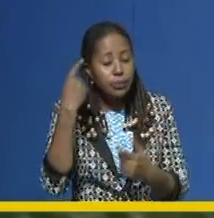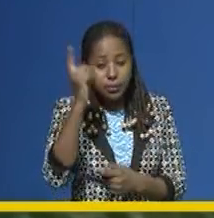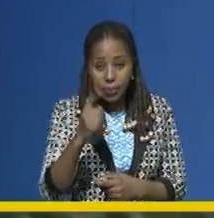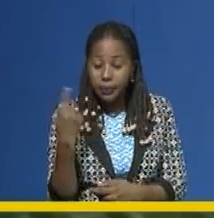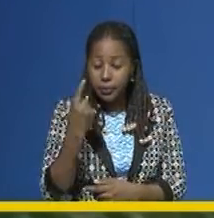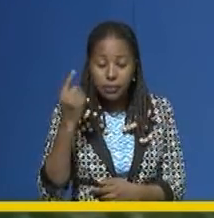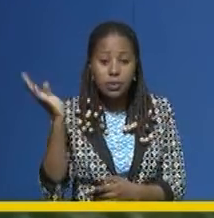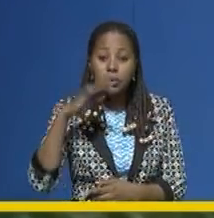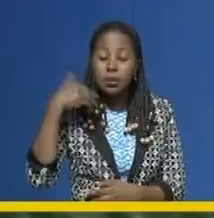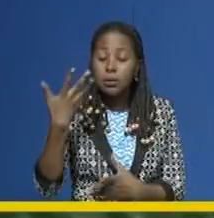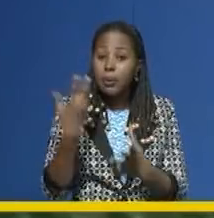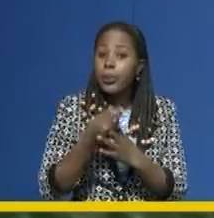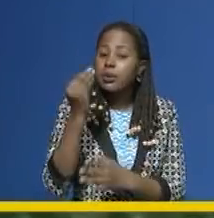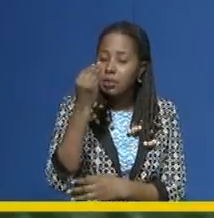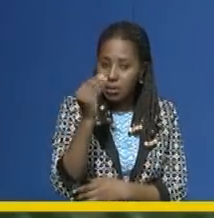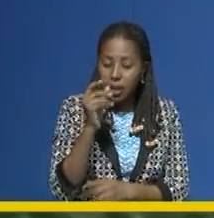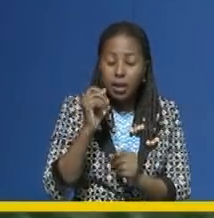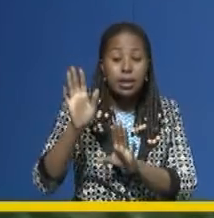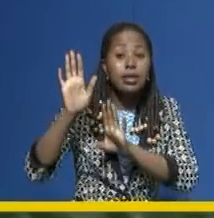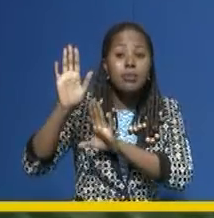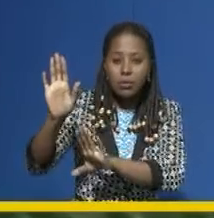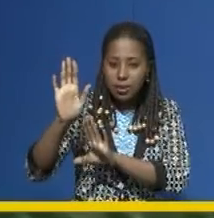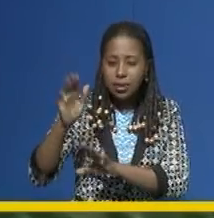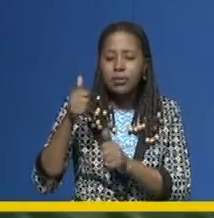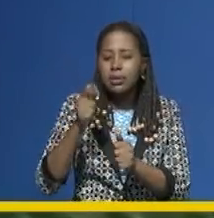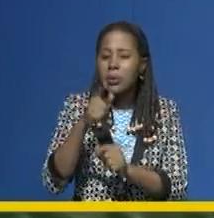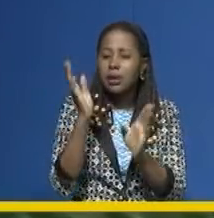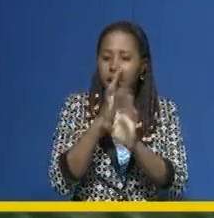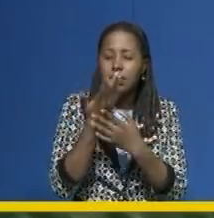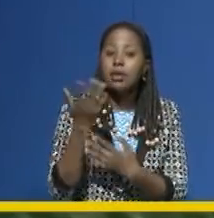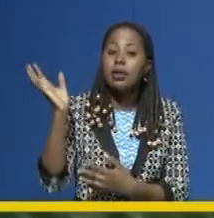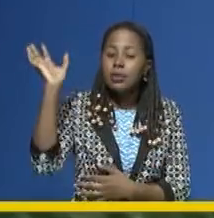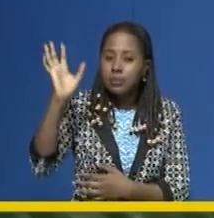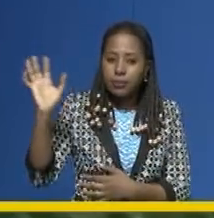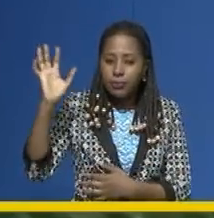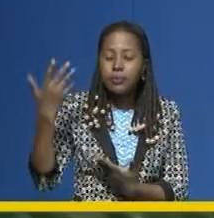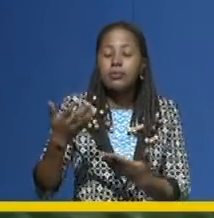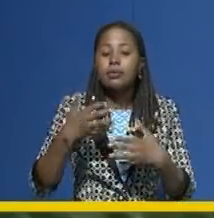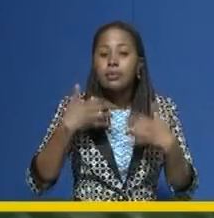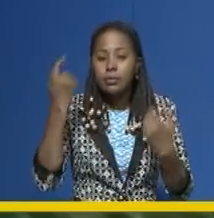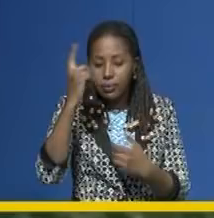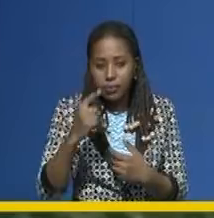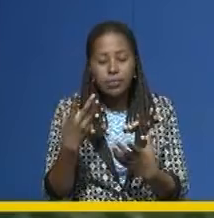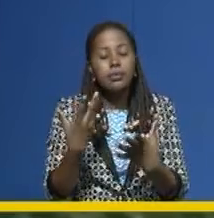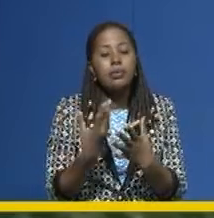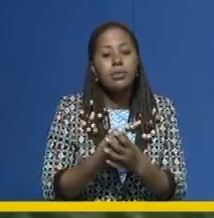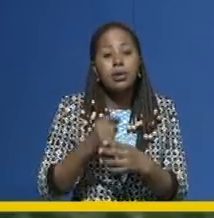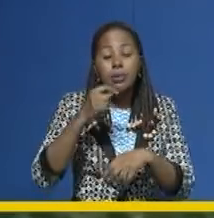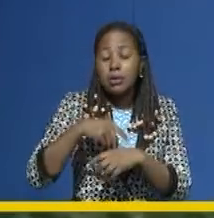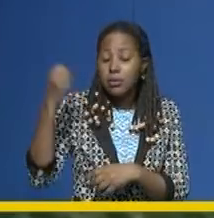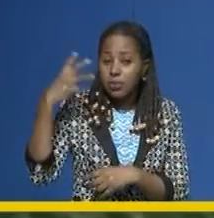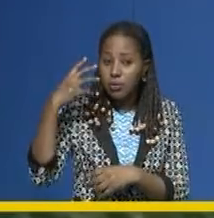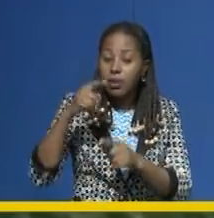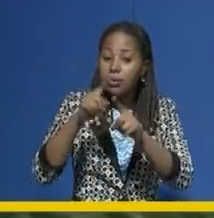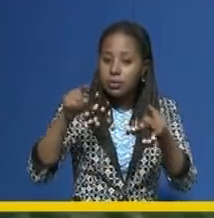siku ya kesho na mji wa Shinyanga. Lakini Mwanza hapa tunatarajia kuwa na hali ya mawingu, mvua zombatana na ngurumo za radi na vipindi vya jua. Ziwa Victoria tukitarajia kuwa